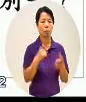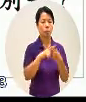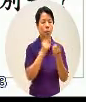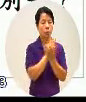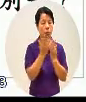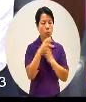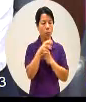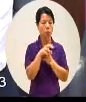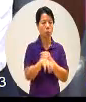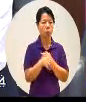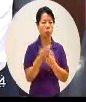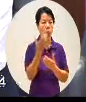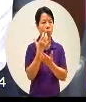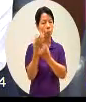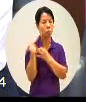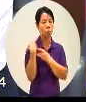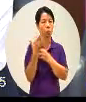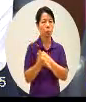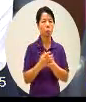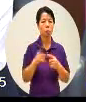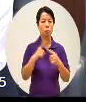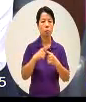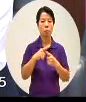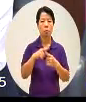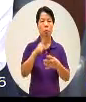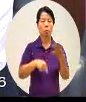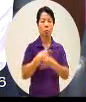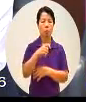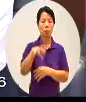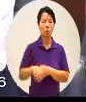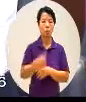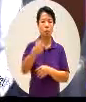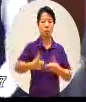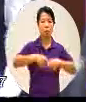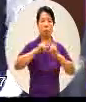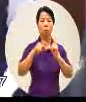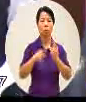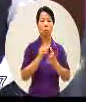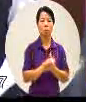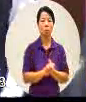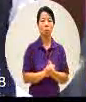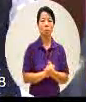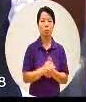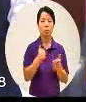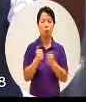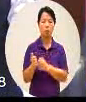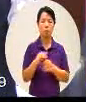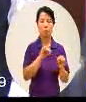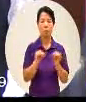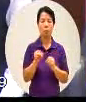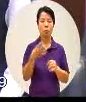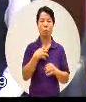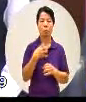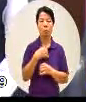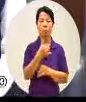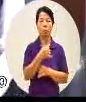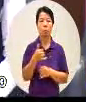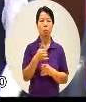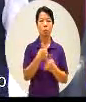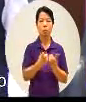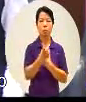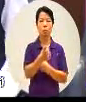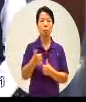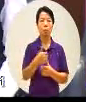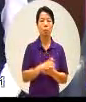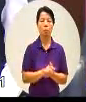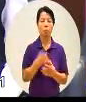人事处回答。 哦，请人事处长回答。 啊，谢谢议长，谢谢陆议员跟吴议员。我们现在有